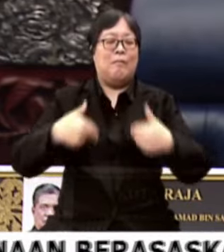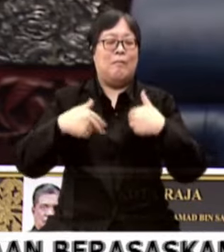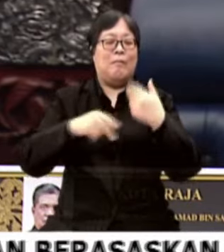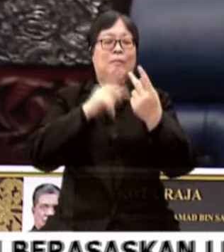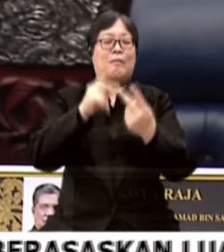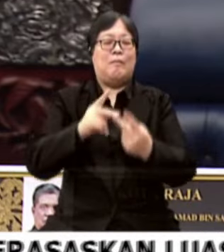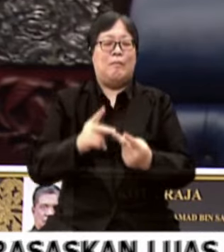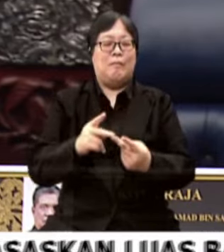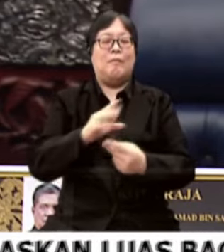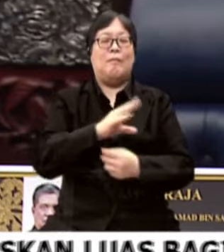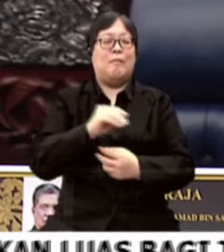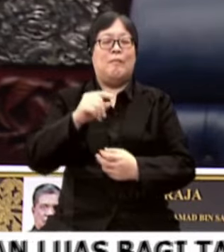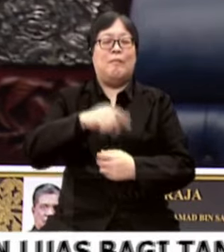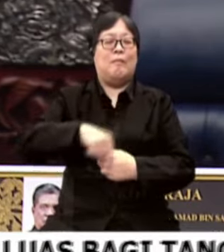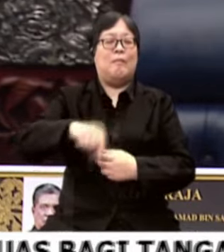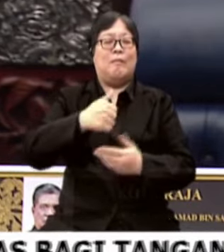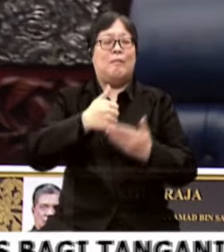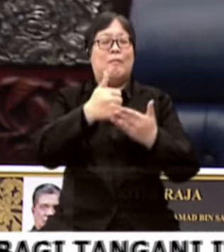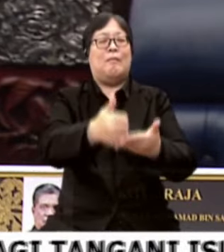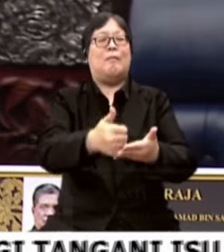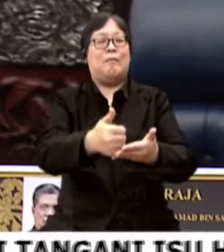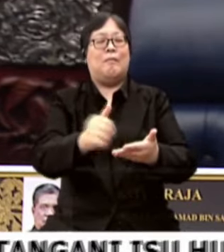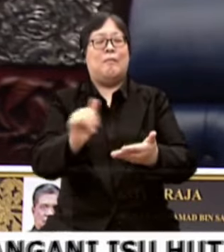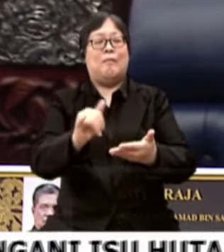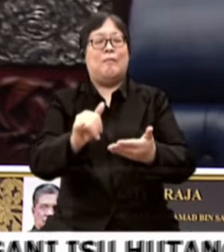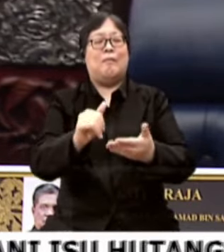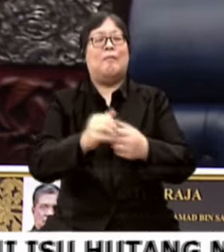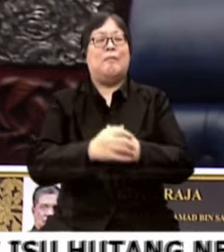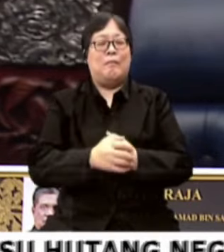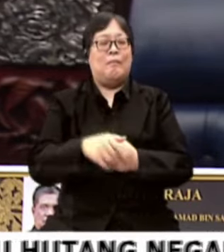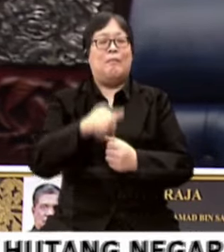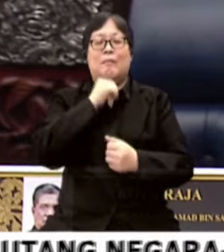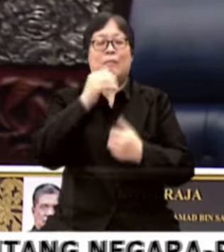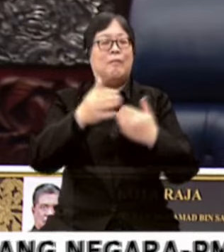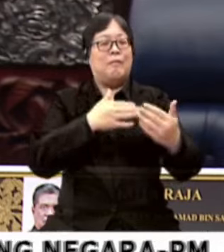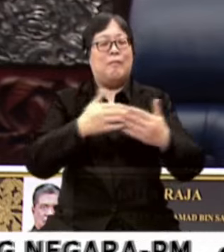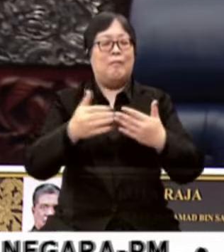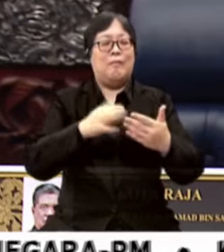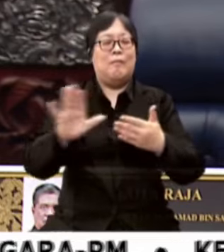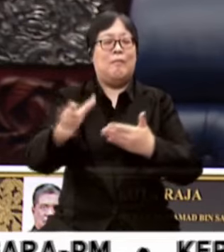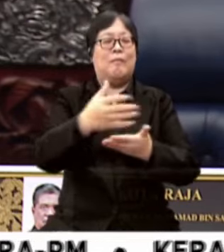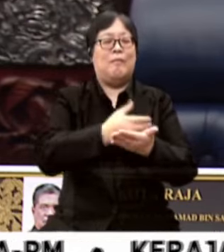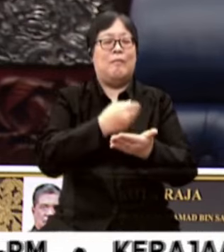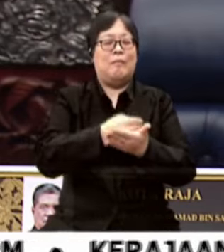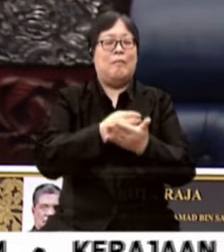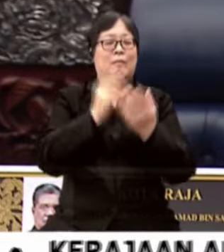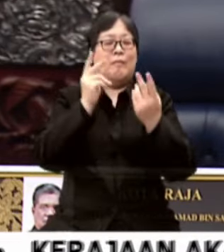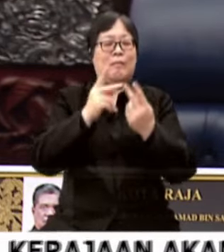dan mereka ini akan diberi bantuan mengikut keadaan itu tidak kira pendapatan mereka disesuaikan mengikuti